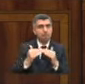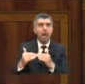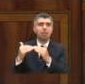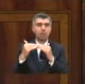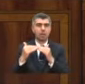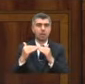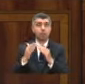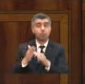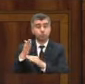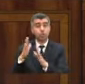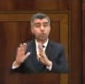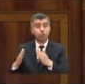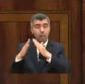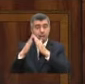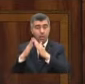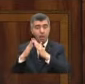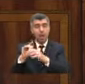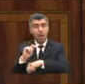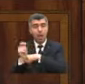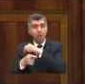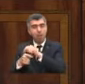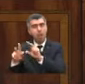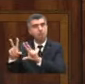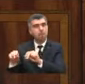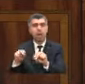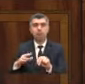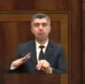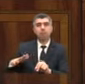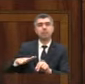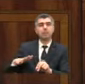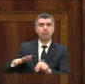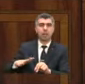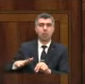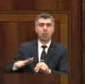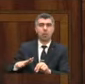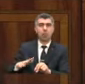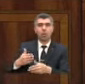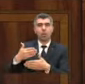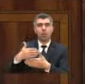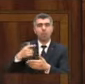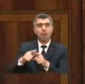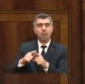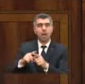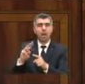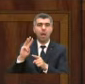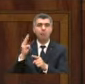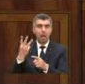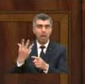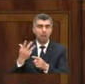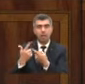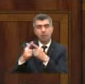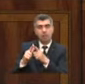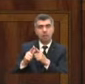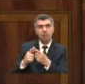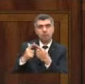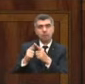مشى يداوى في الجبل ولا في الدوار بحال وبحال اللي مشى يداوى في واحد المستوصف كاين في أكدال ولا في